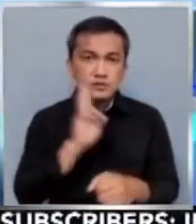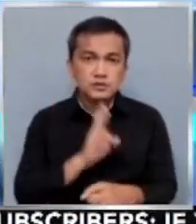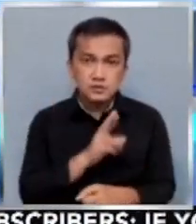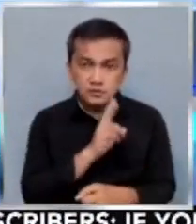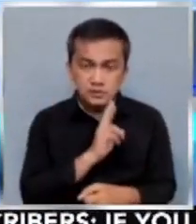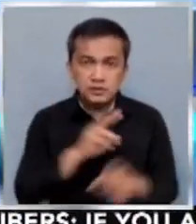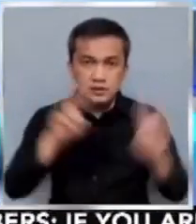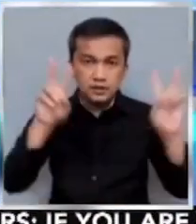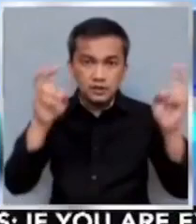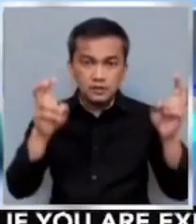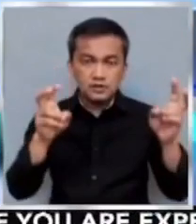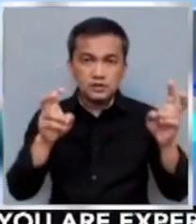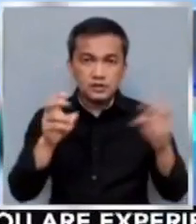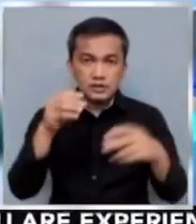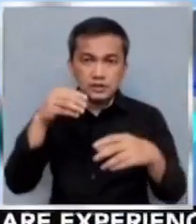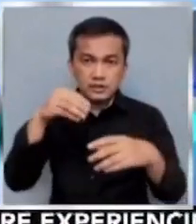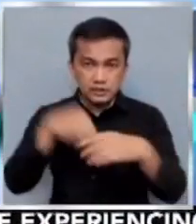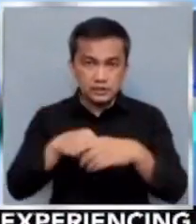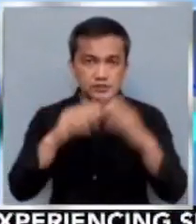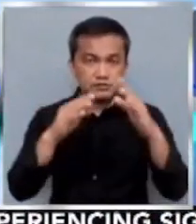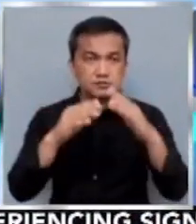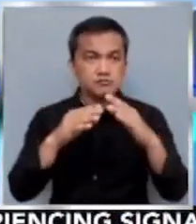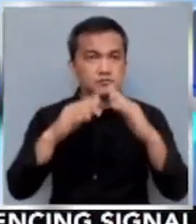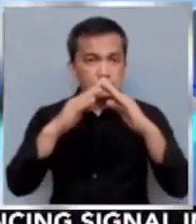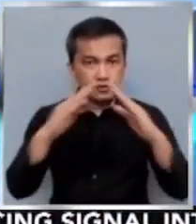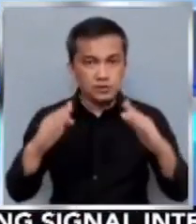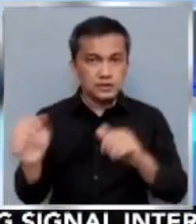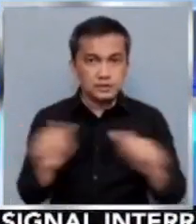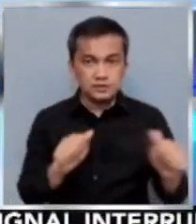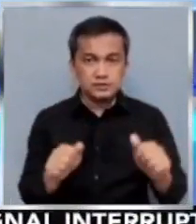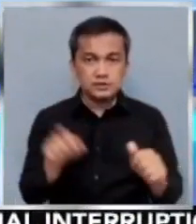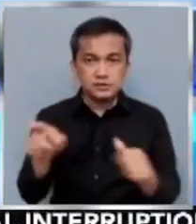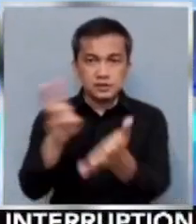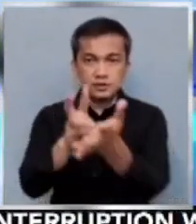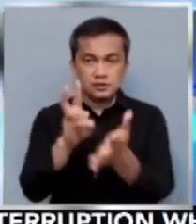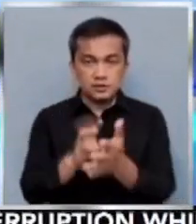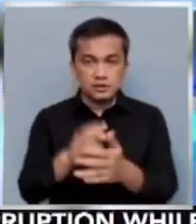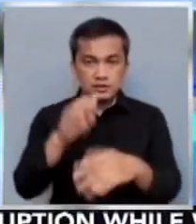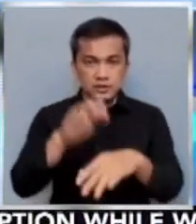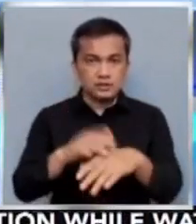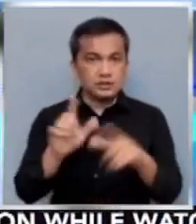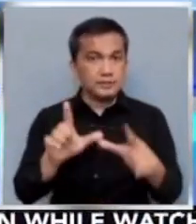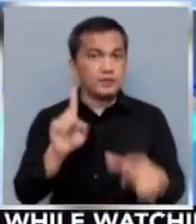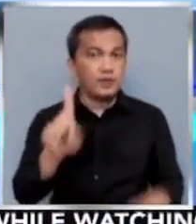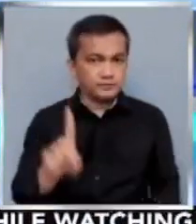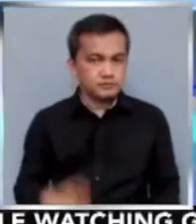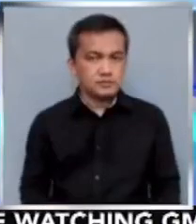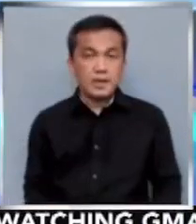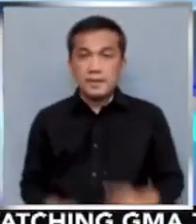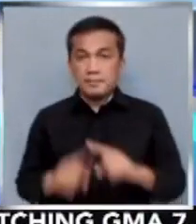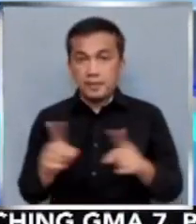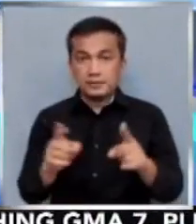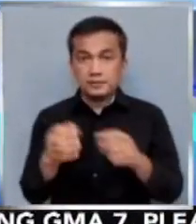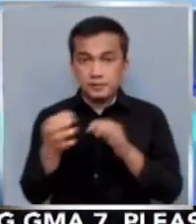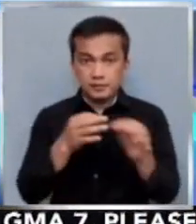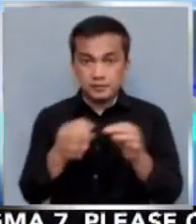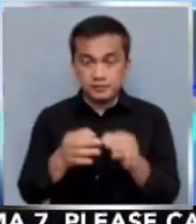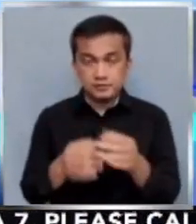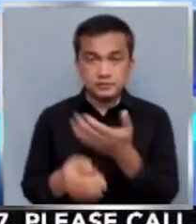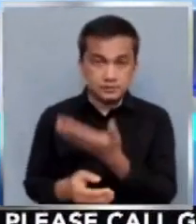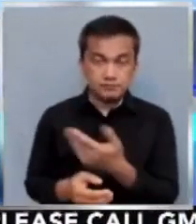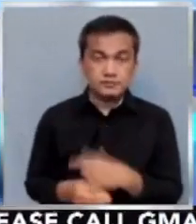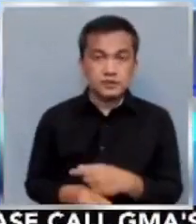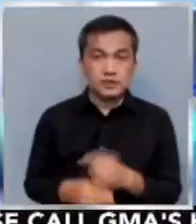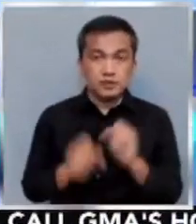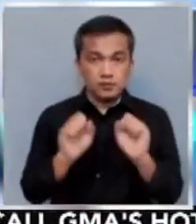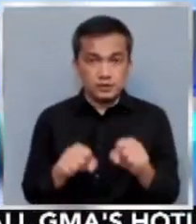na mga indoor activities. Yan po ay sa mga lugar na nasa Alert Level 1. Pero paglilinaw po nila, pwede lang po yan kung